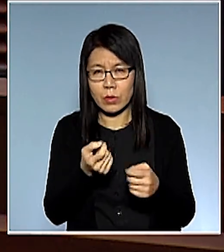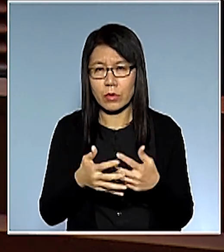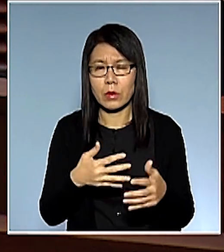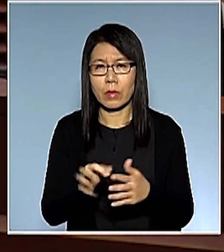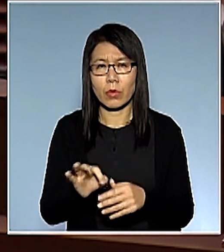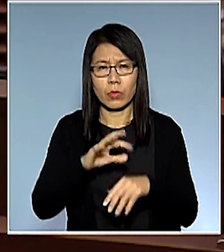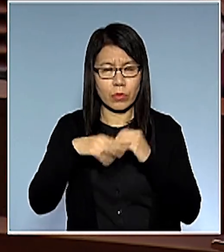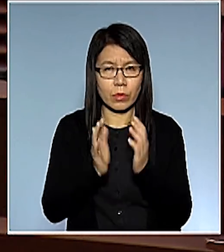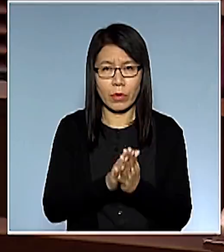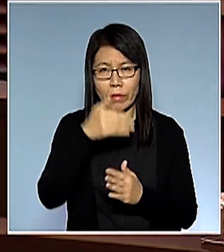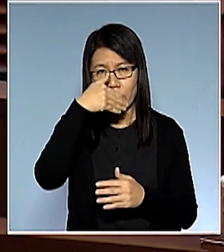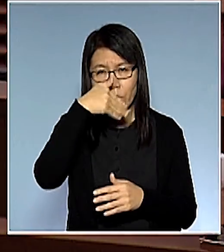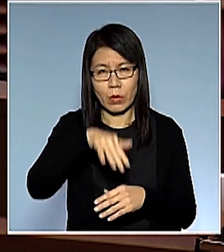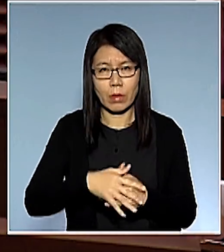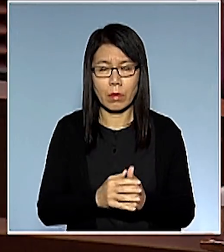廢話